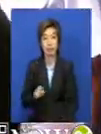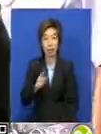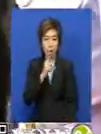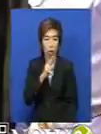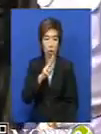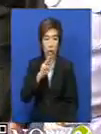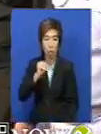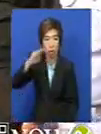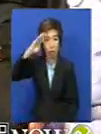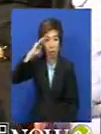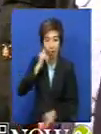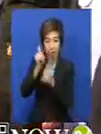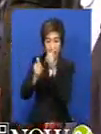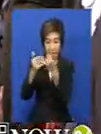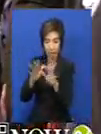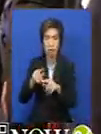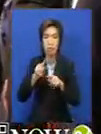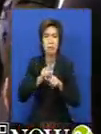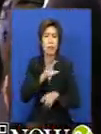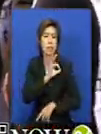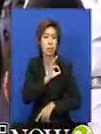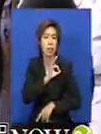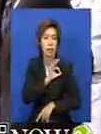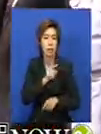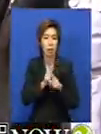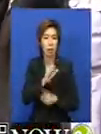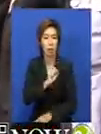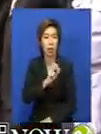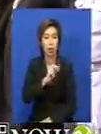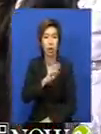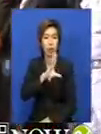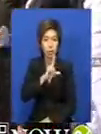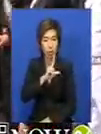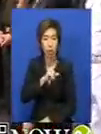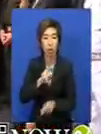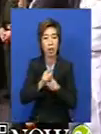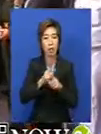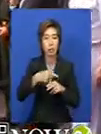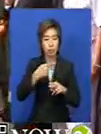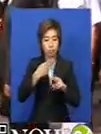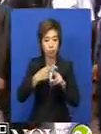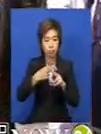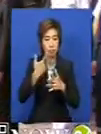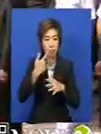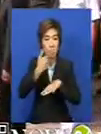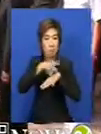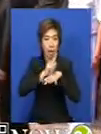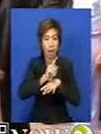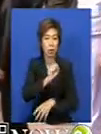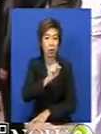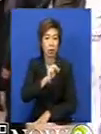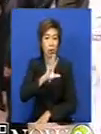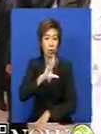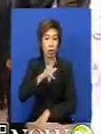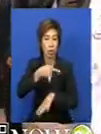แล้วก็ทหารแล้วก็ยังมีสมาชิกสภานิติบัญญัติแห่งชาติครับนำโดยคุณพรเพชรวิชิตชลชัยประธานของสน